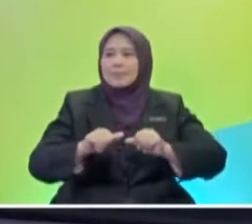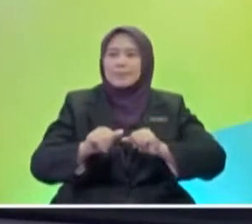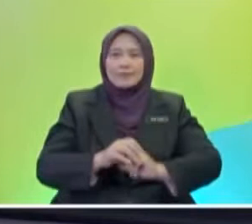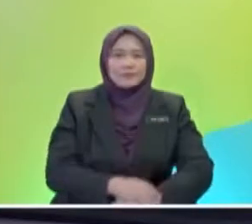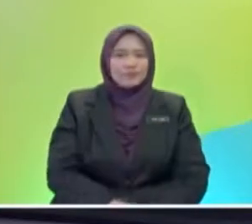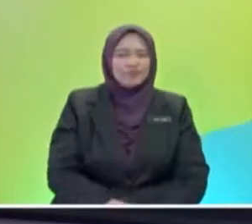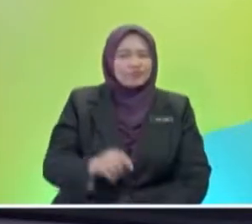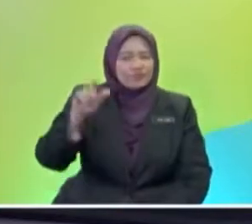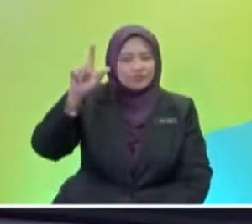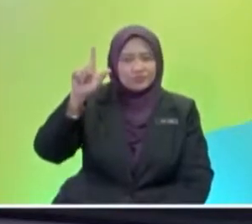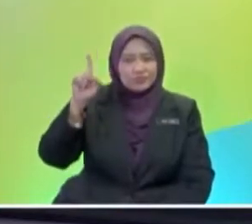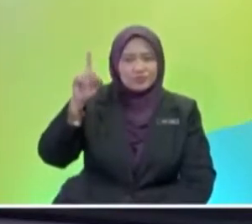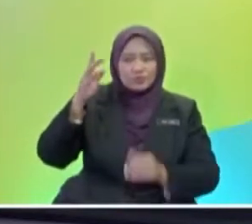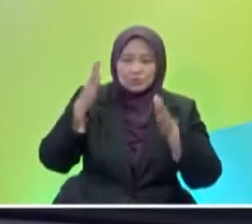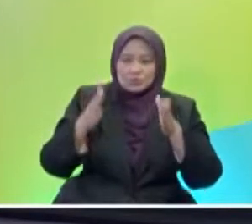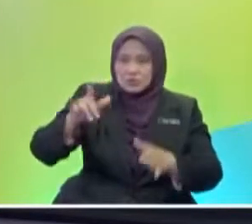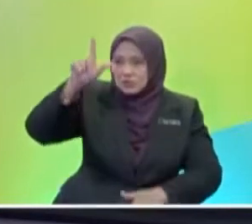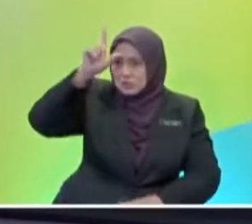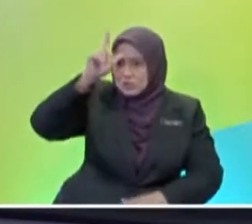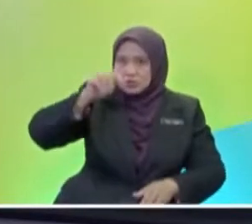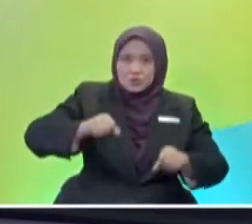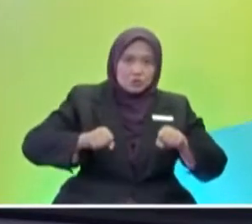lelaki sedang menolak troli